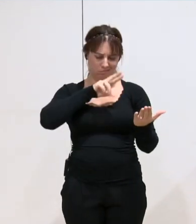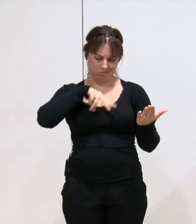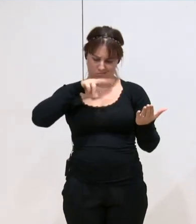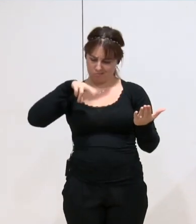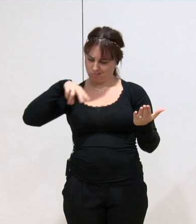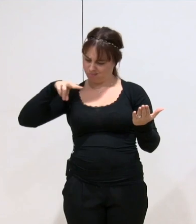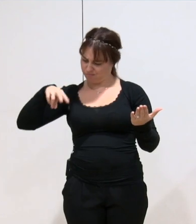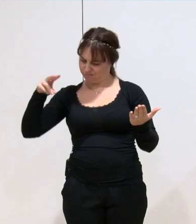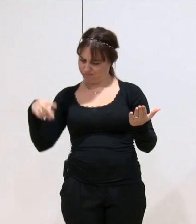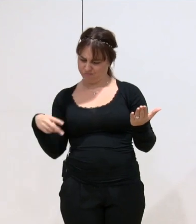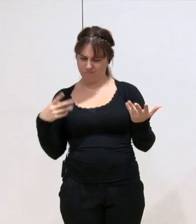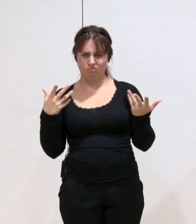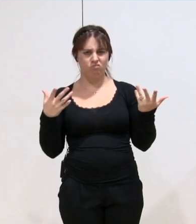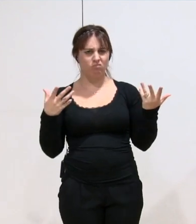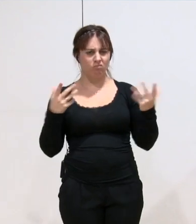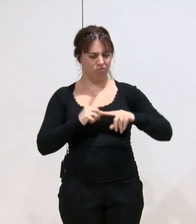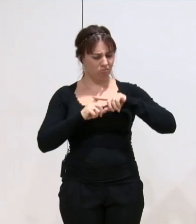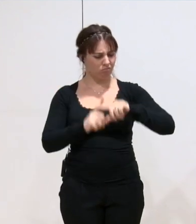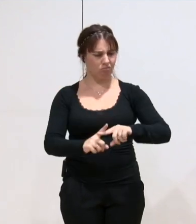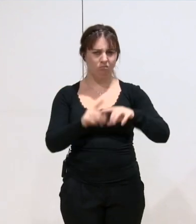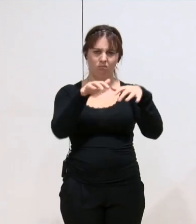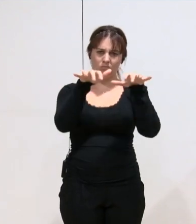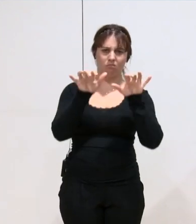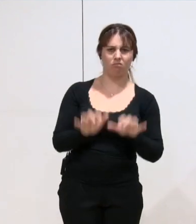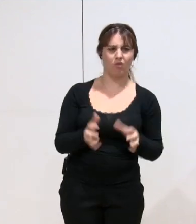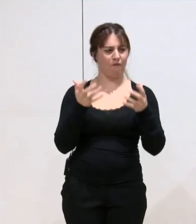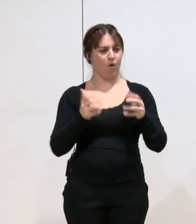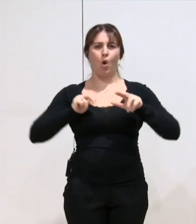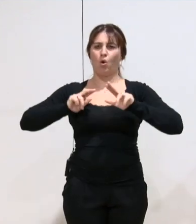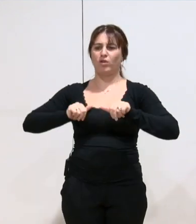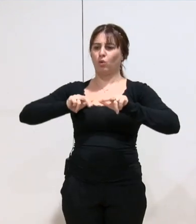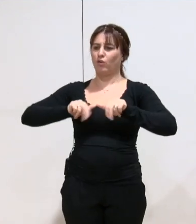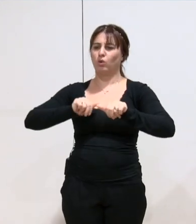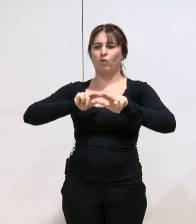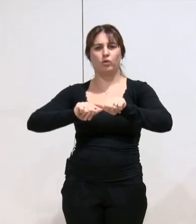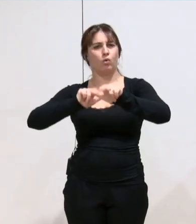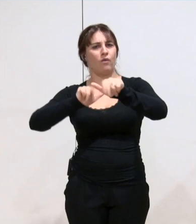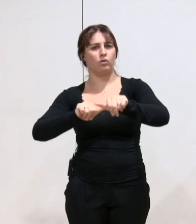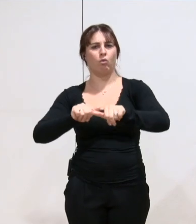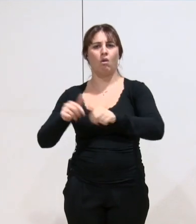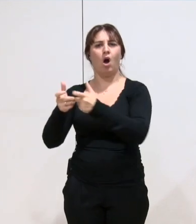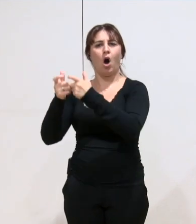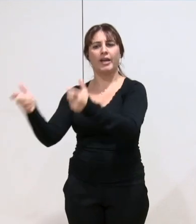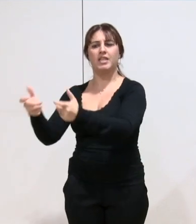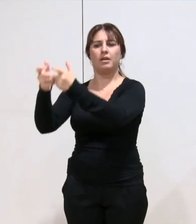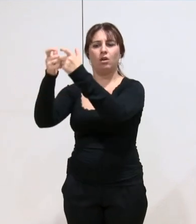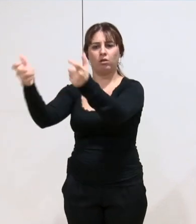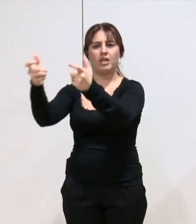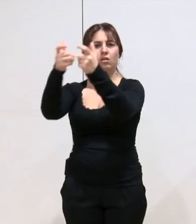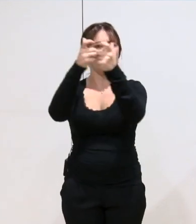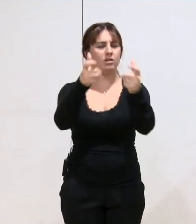vise de manière très administrative à formaliser des conventions avec un certain nombre d'organisateurs. C'est